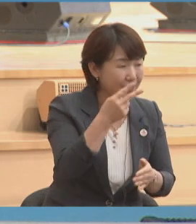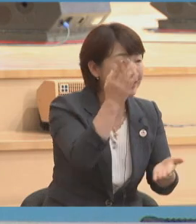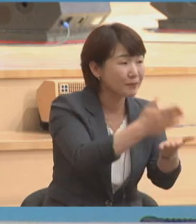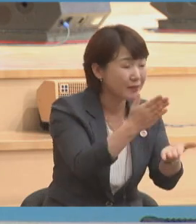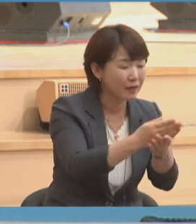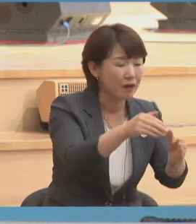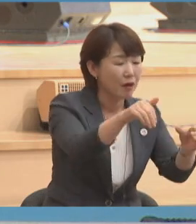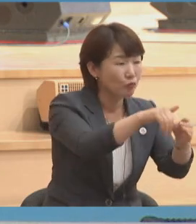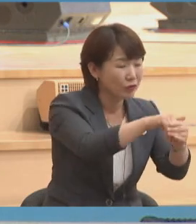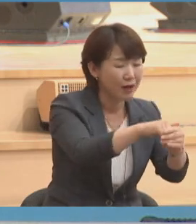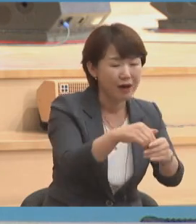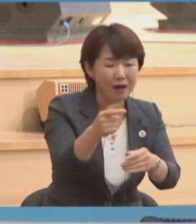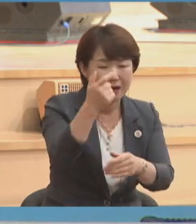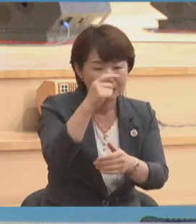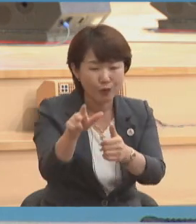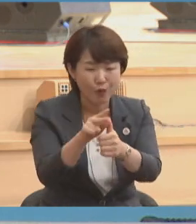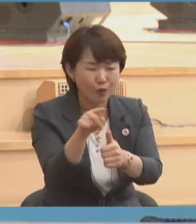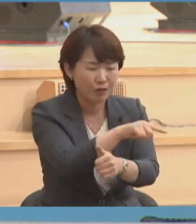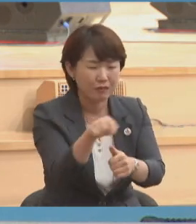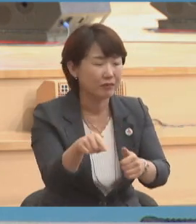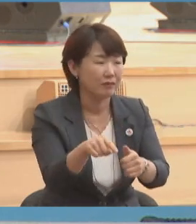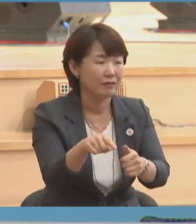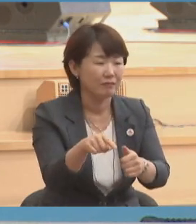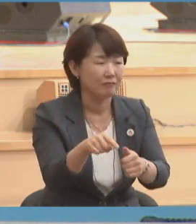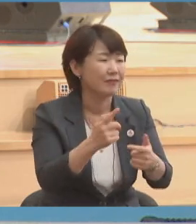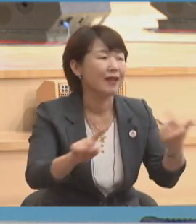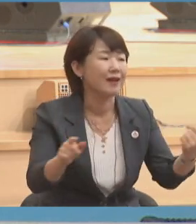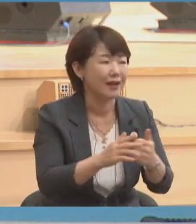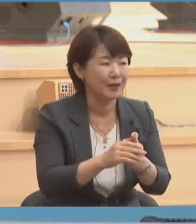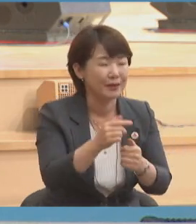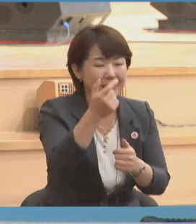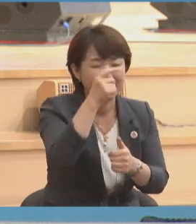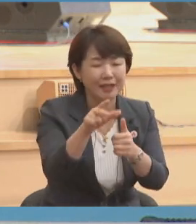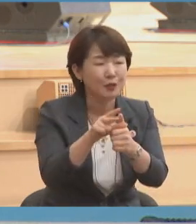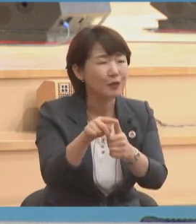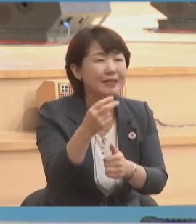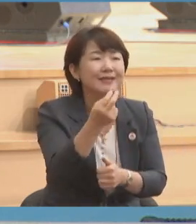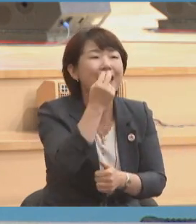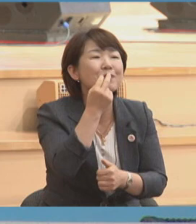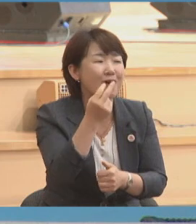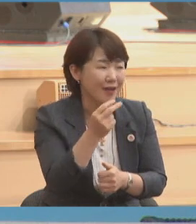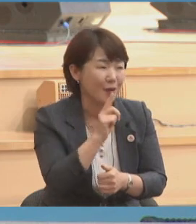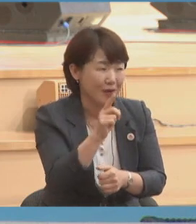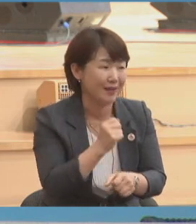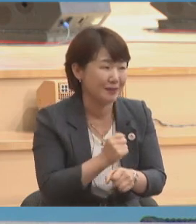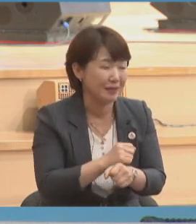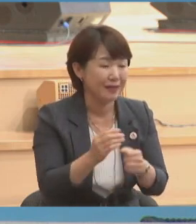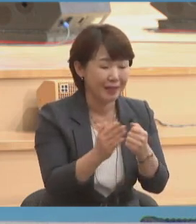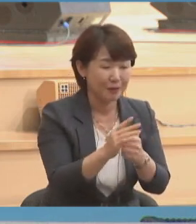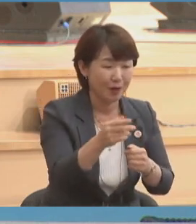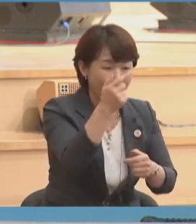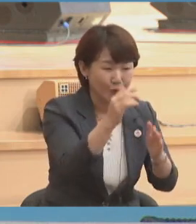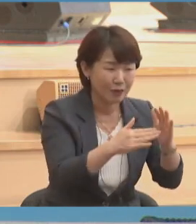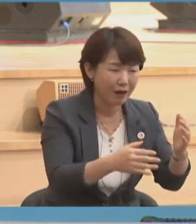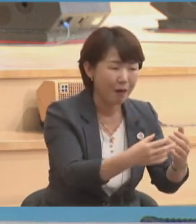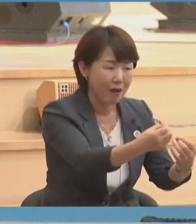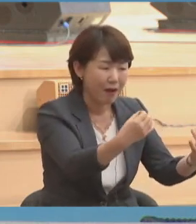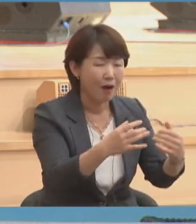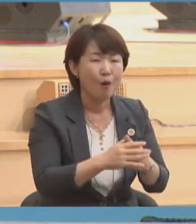문화고 기독교는 생명이다. 그렇게 말했어요. 그러니까 와, 목사님 진짜